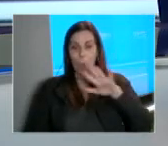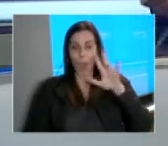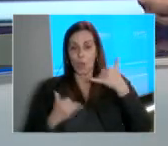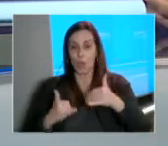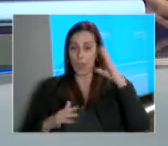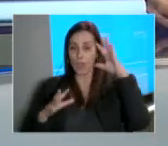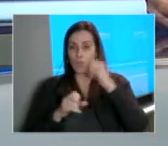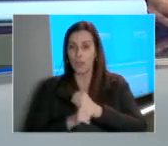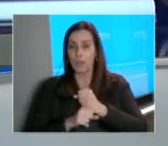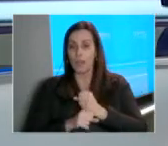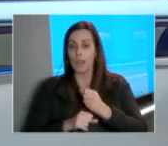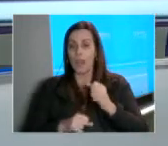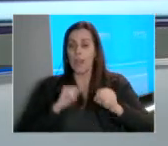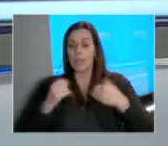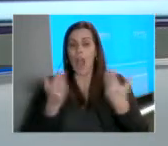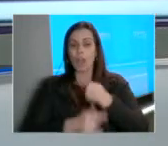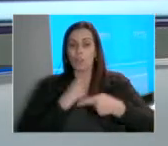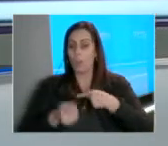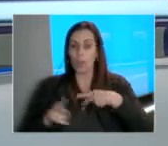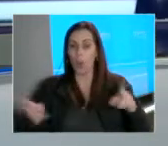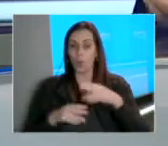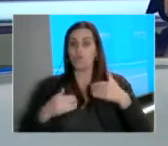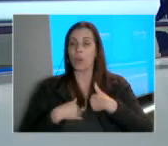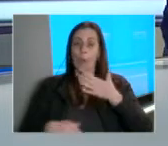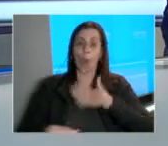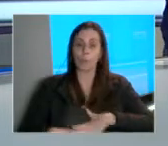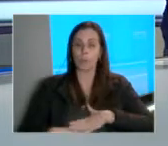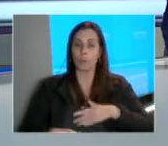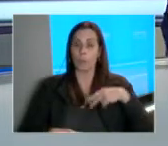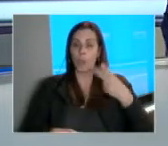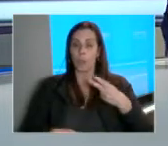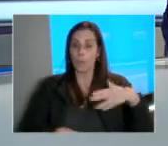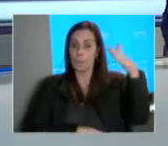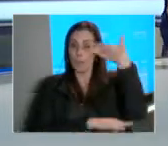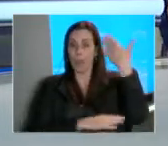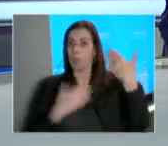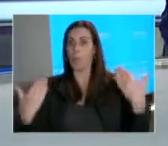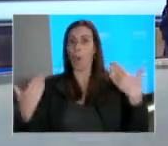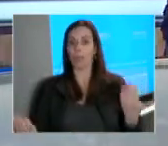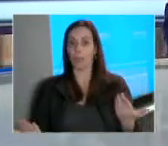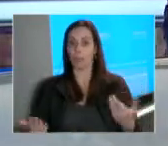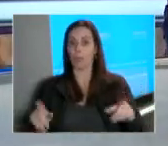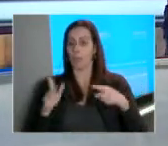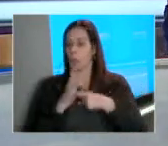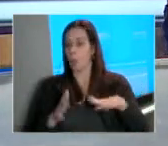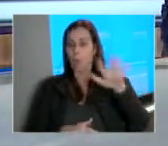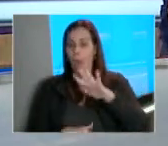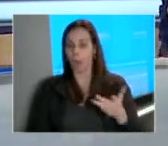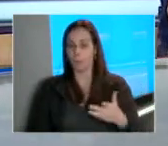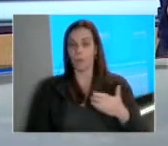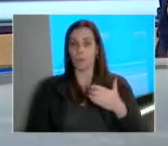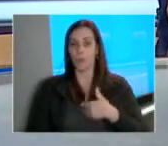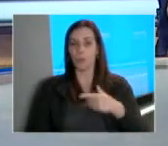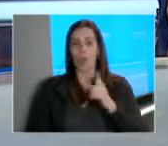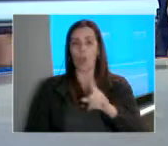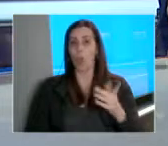היום הגישה לאנרגיה מתחדשת. אנחנו לא יכול להיות שאנחנו רוצים מתיימרים להיות מדינה מודרנית כמו מדינות המערב,